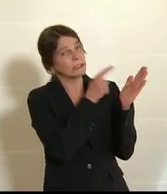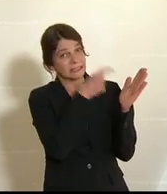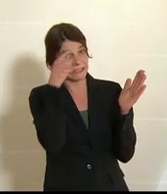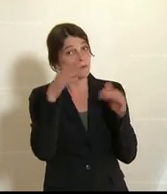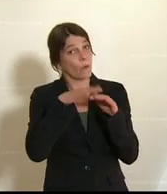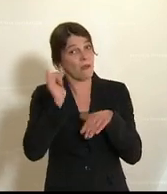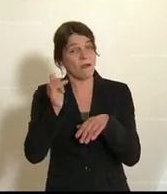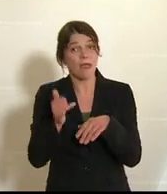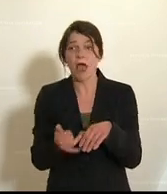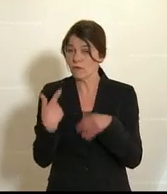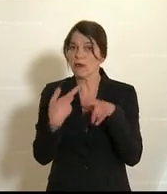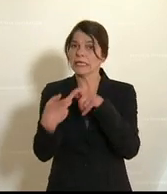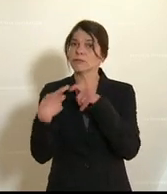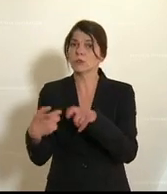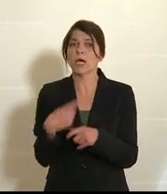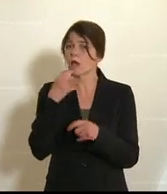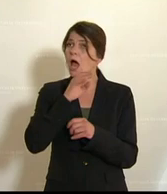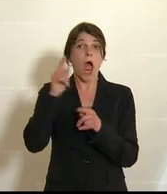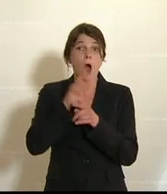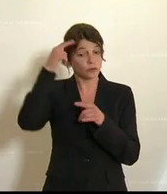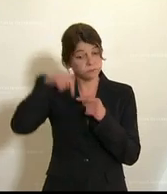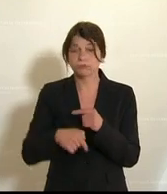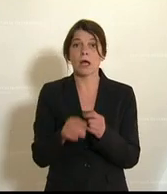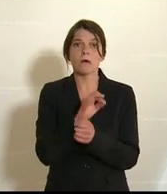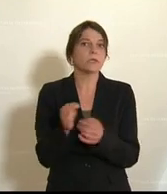nicht durchdiskutiert. Wie gesagt, das geht runter bis auf